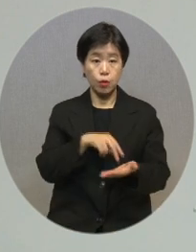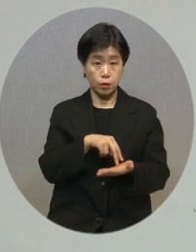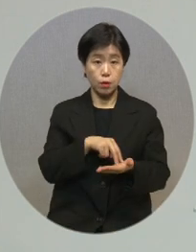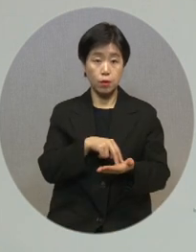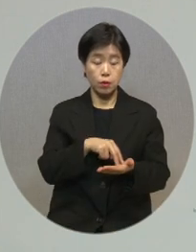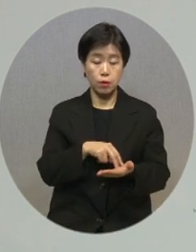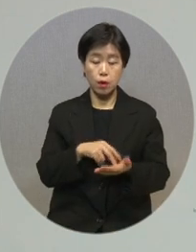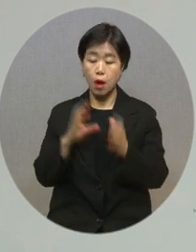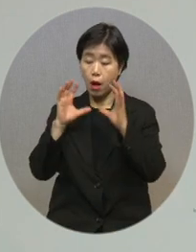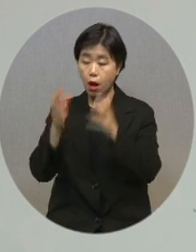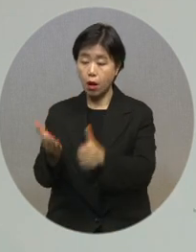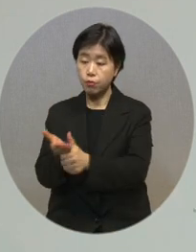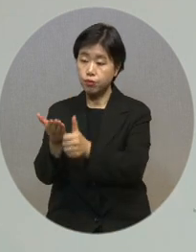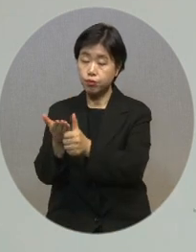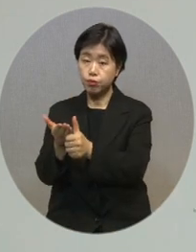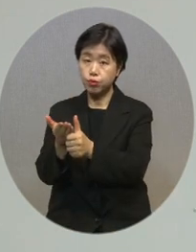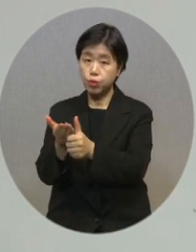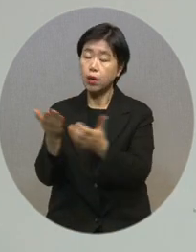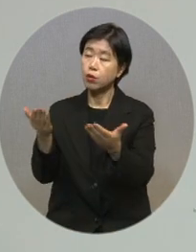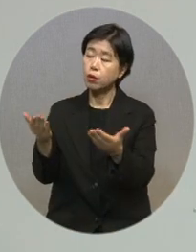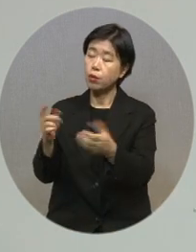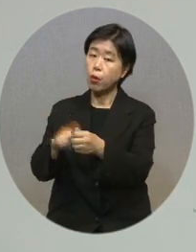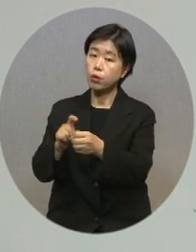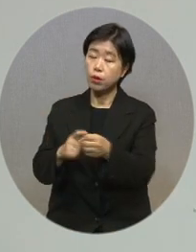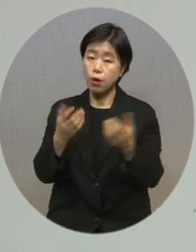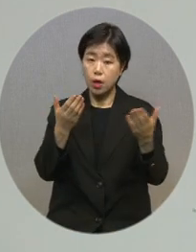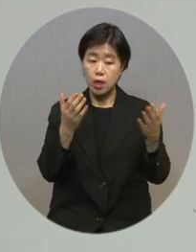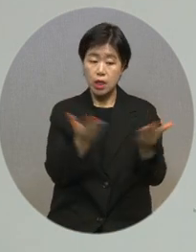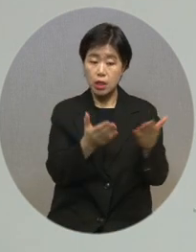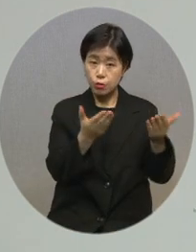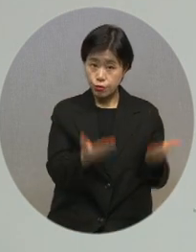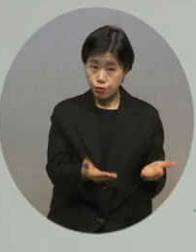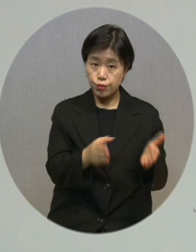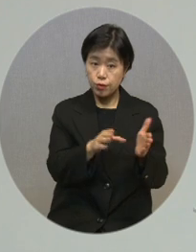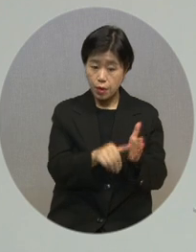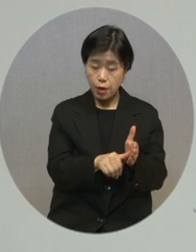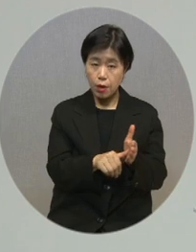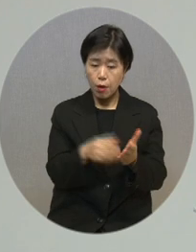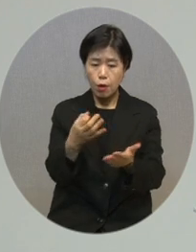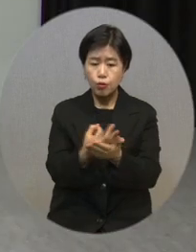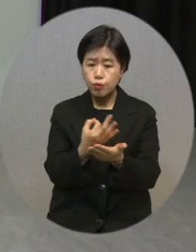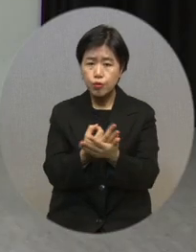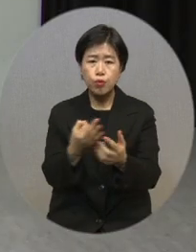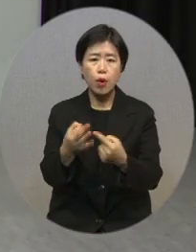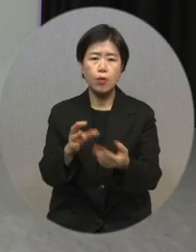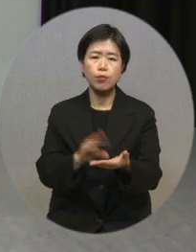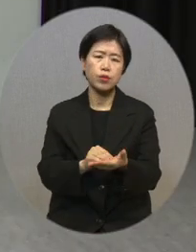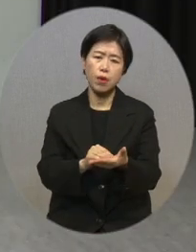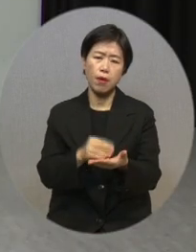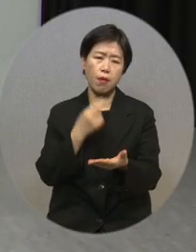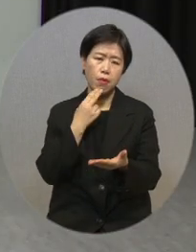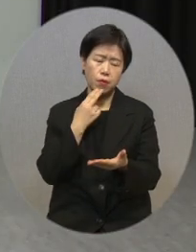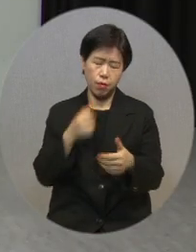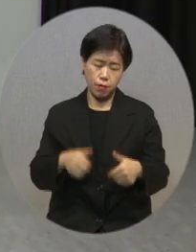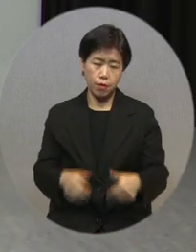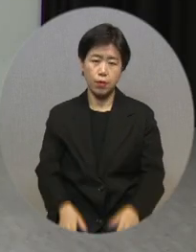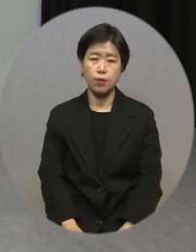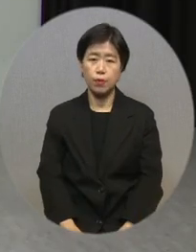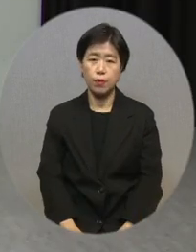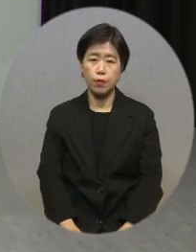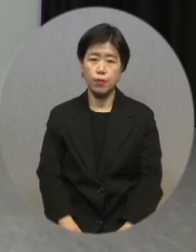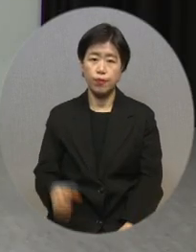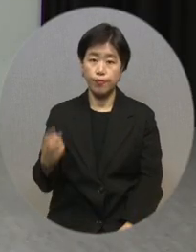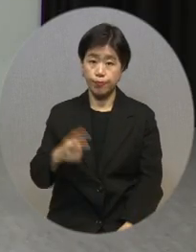정도 가계 소득을 좀 보전 받을 수 있도록 그렇게 그 지원할 계획이고요. 그다음에 육아기 근로시간